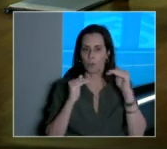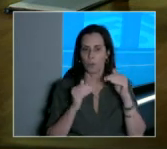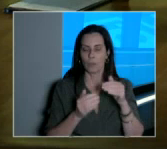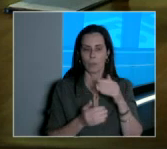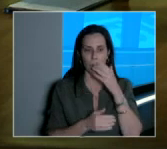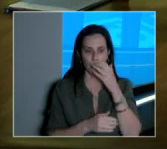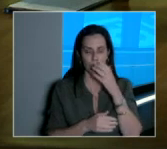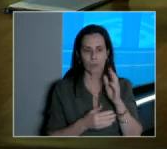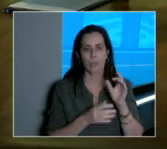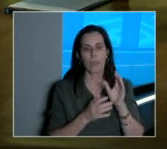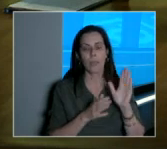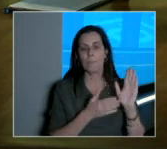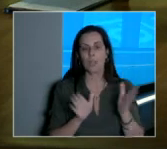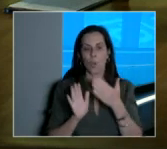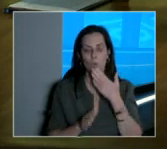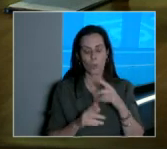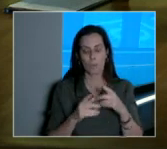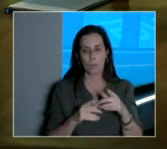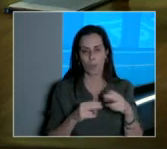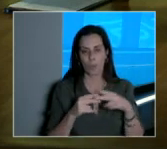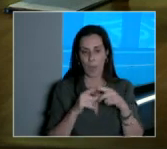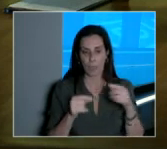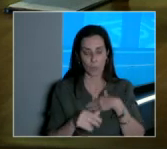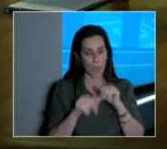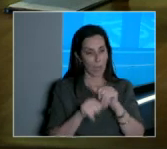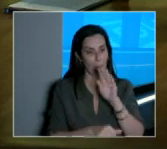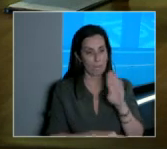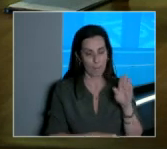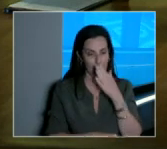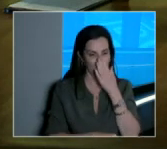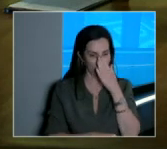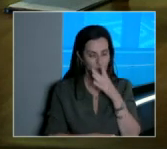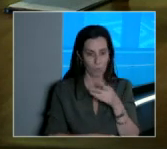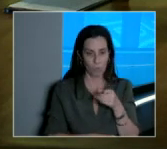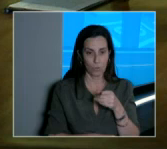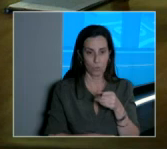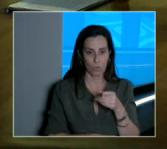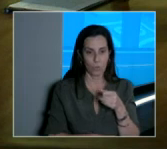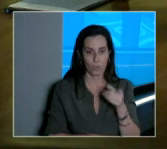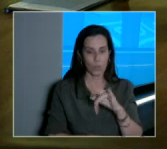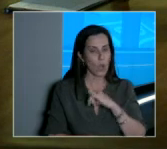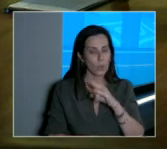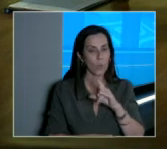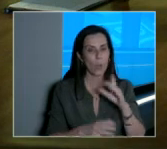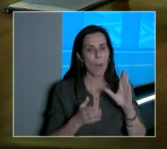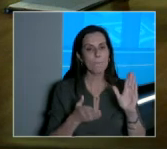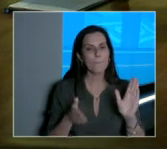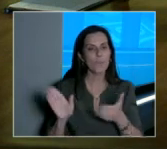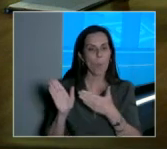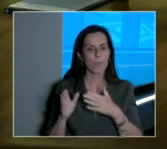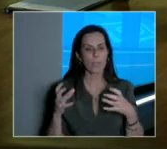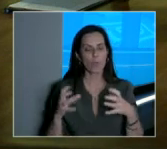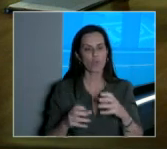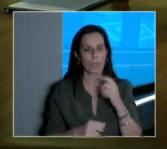היהודים מגוש קטיף, אבל אתה רוצה להגן, רגע, אתה רוצה להגן על ראש ממשלה שאידיאולוגית גוש קטיף לא באמת עניין אותו. קודם כל אני